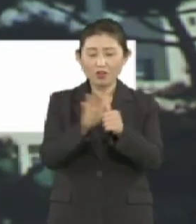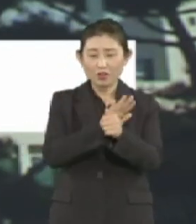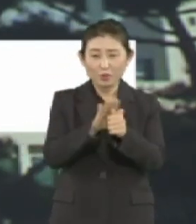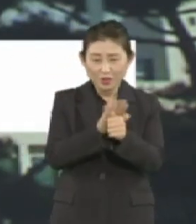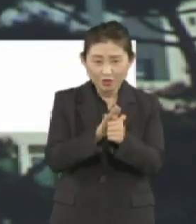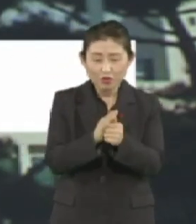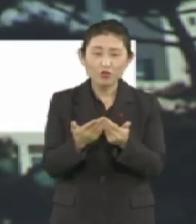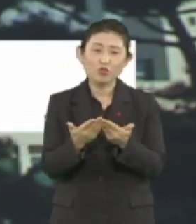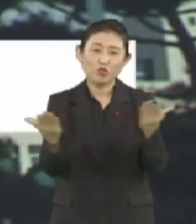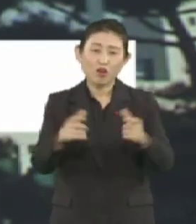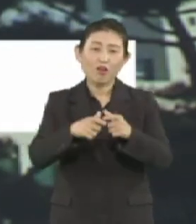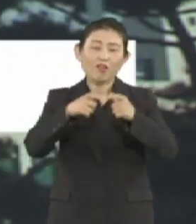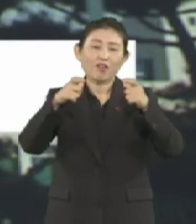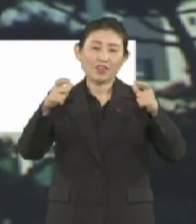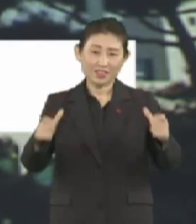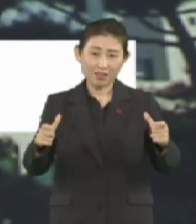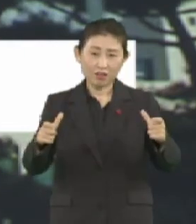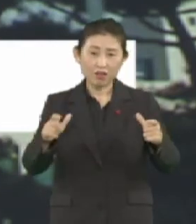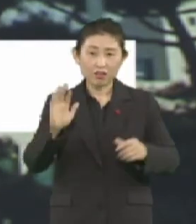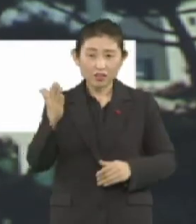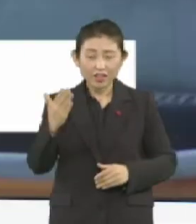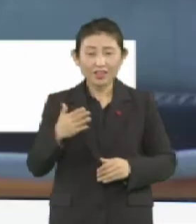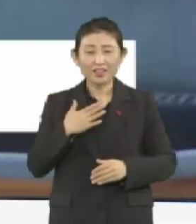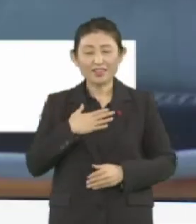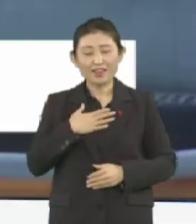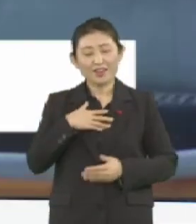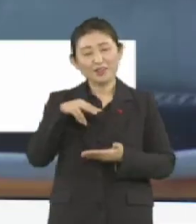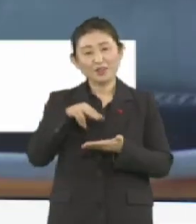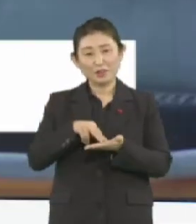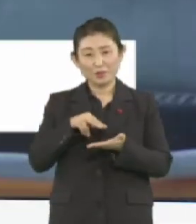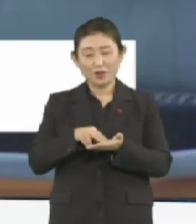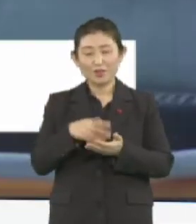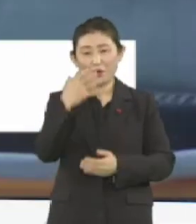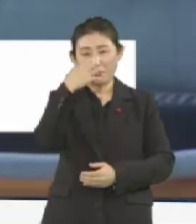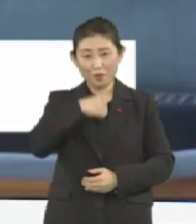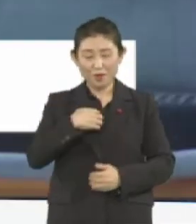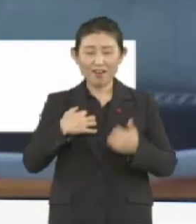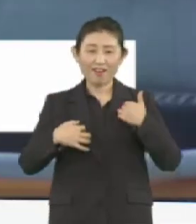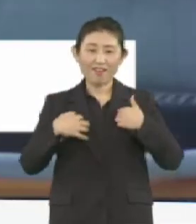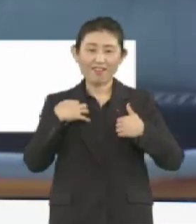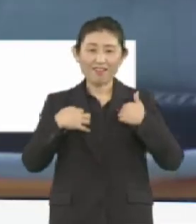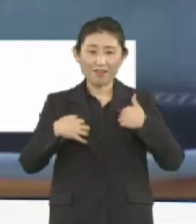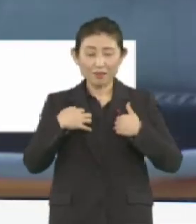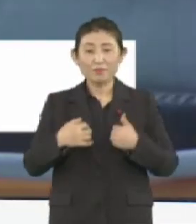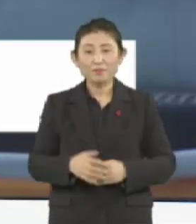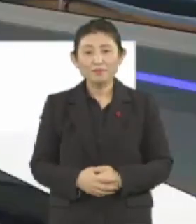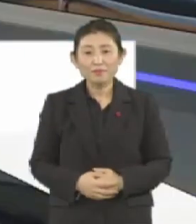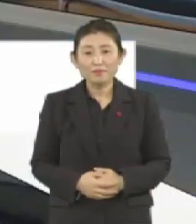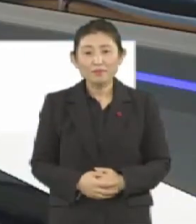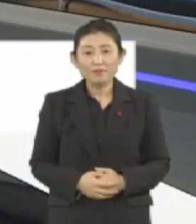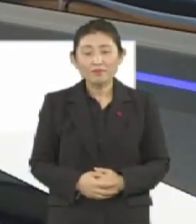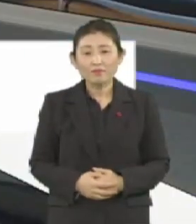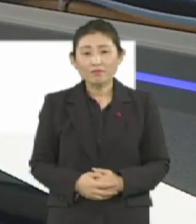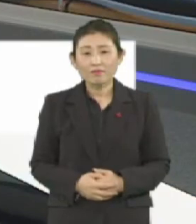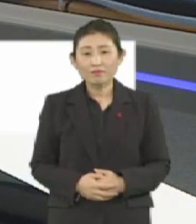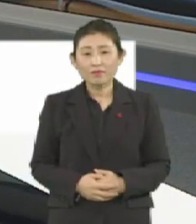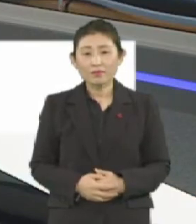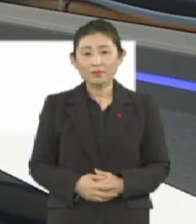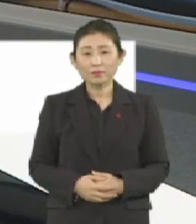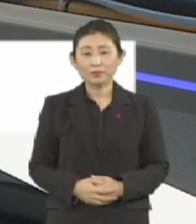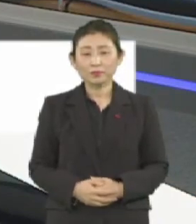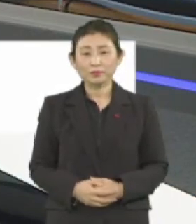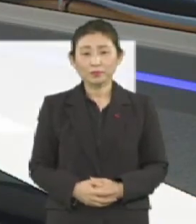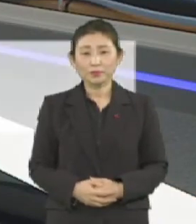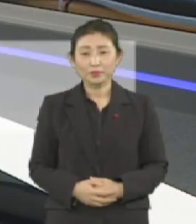시행할 수 있는 전기가 돼서 시장으로서 매우 큰 보람을 느끼는 그런 사업이 되겠습니다. 그리고